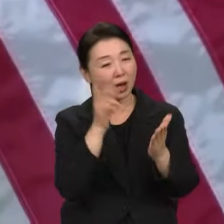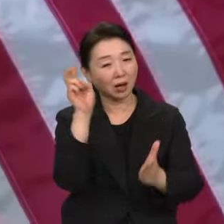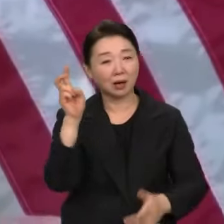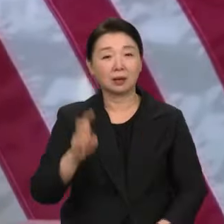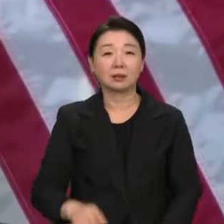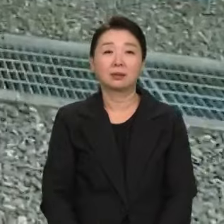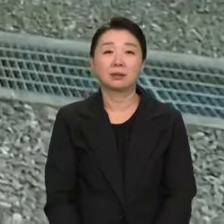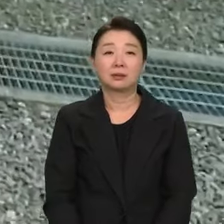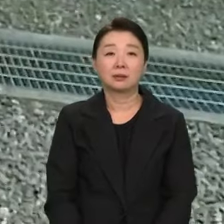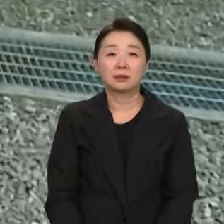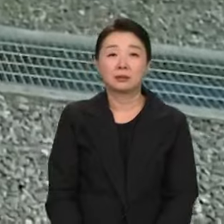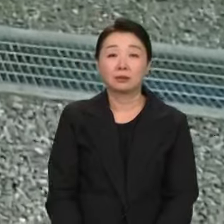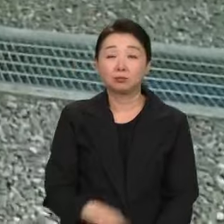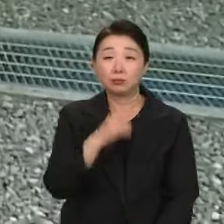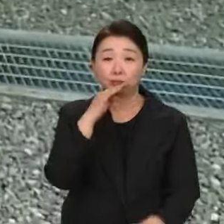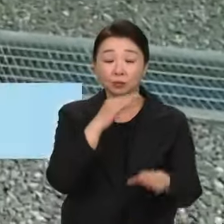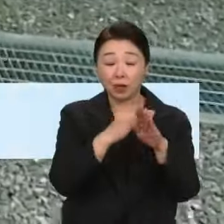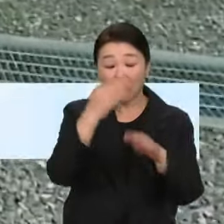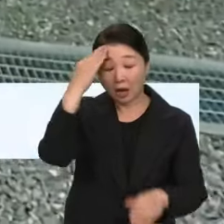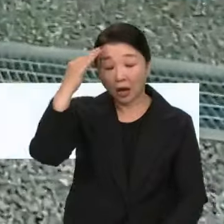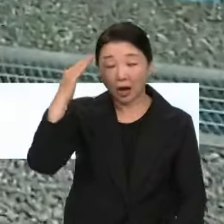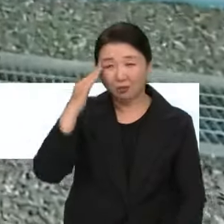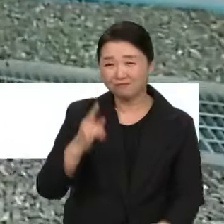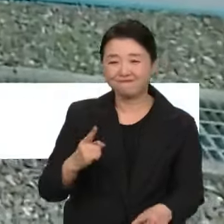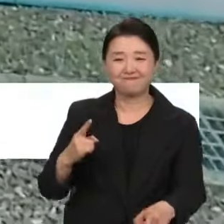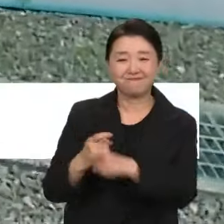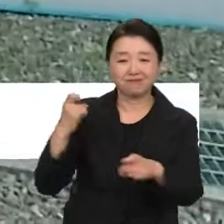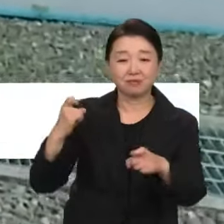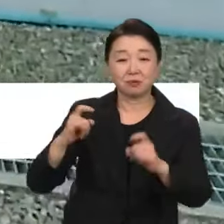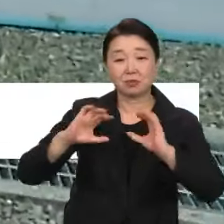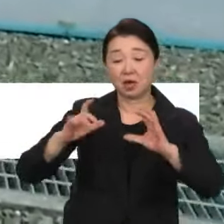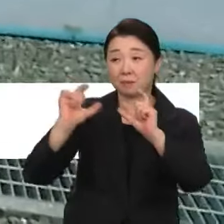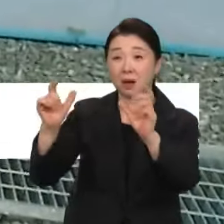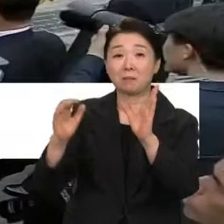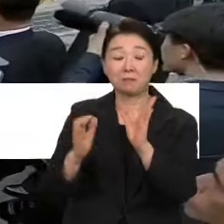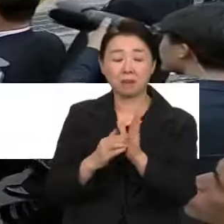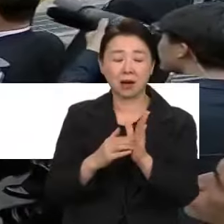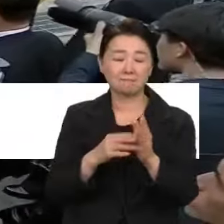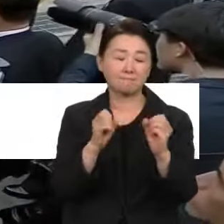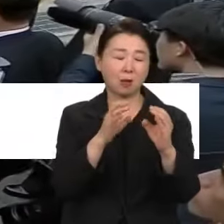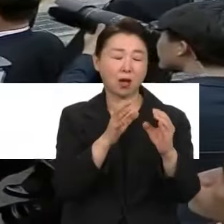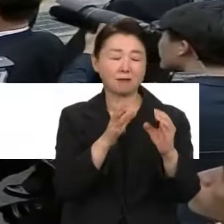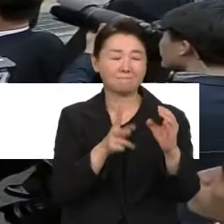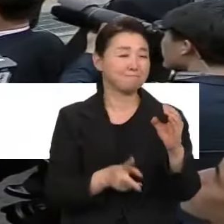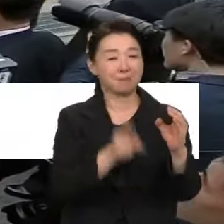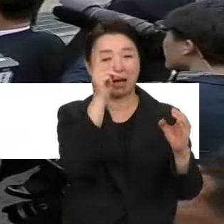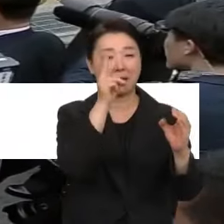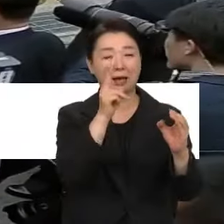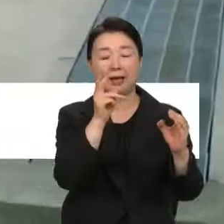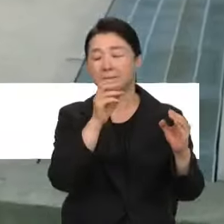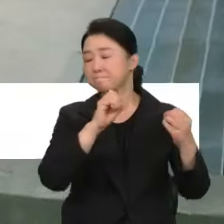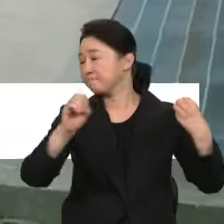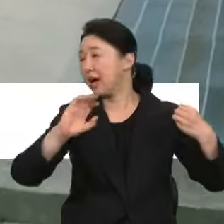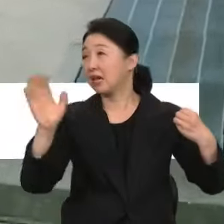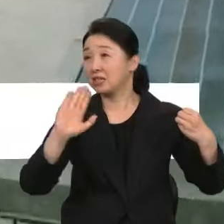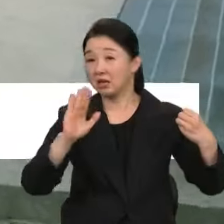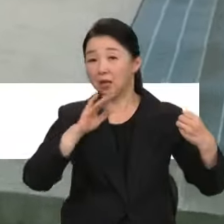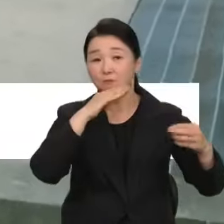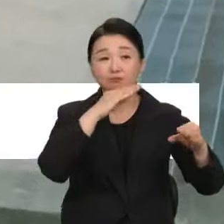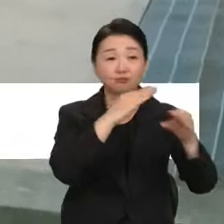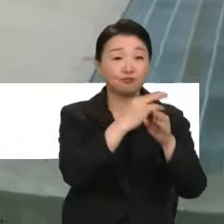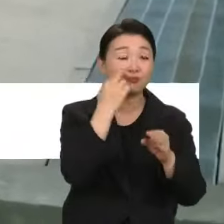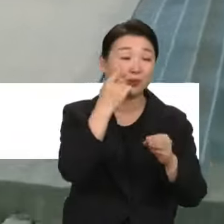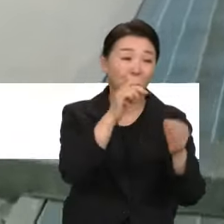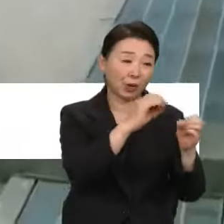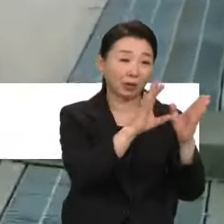있습니다. 북한이 한국을 적대적 국가로 규정하며 일체의 대화를 단절한 만큼 북미 간 대화가 시작되면 우리